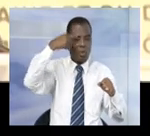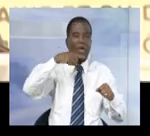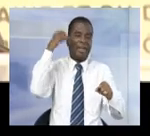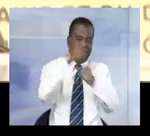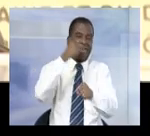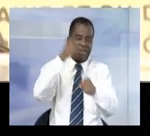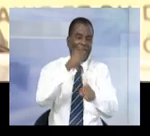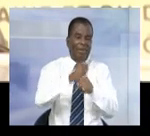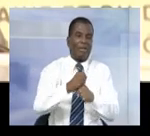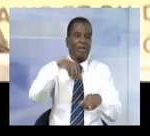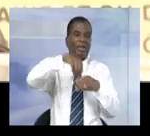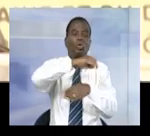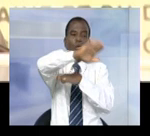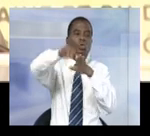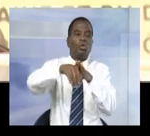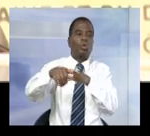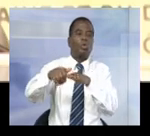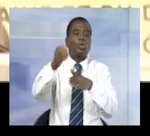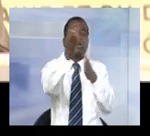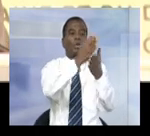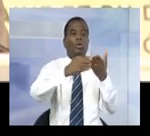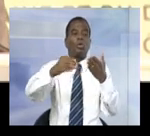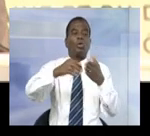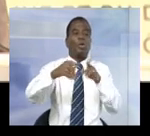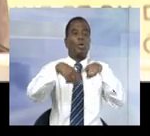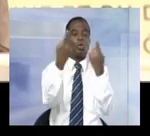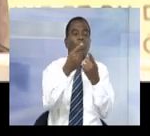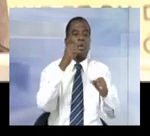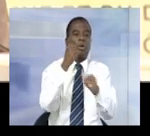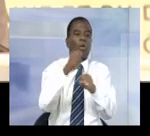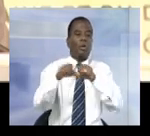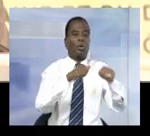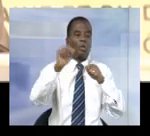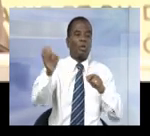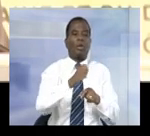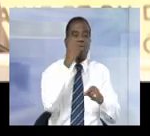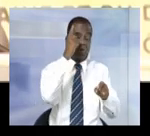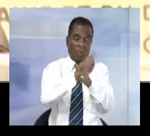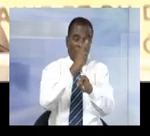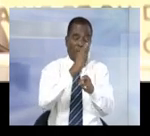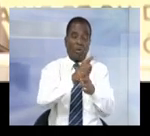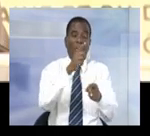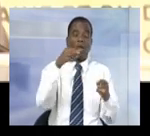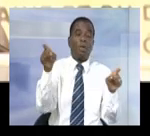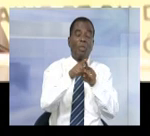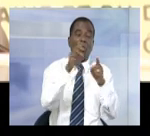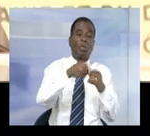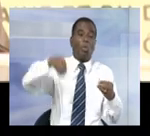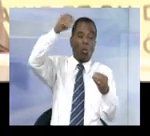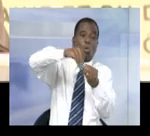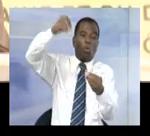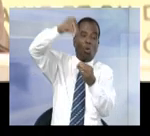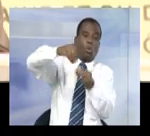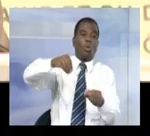travail dans tous les secteurs d'activité et cette tendance doit être maintenue et même accentuée pour soutenir